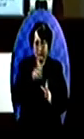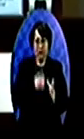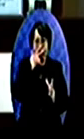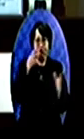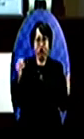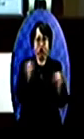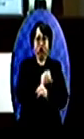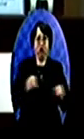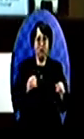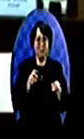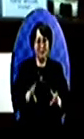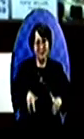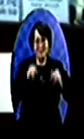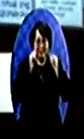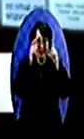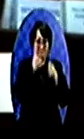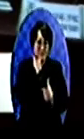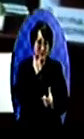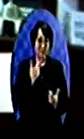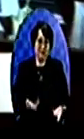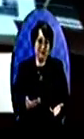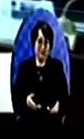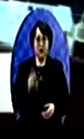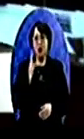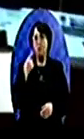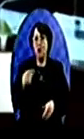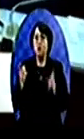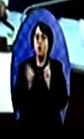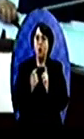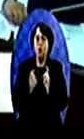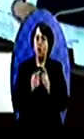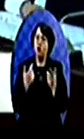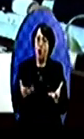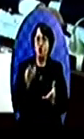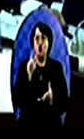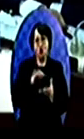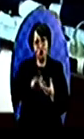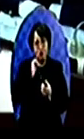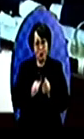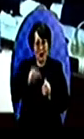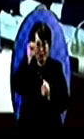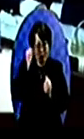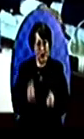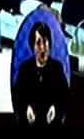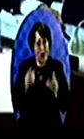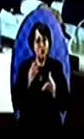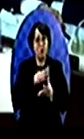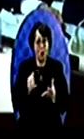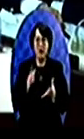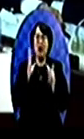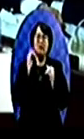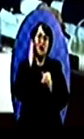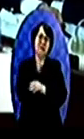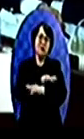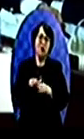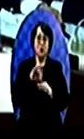аа. Тэгээд тухайн компанитаас бид нар уулзна. Одоо дүүзүүлэх асуудал гарах юм уу? Нөхөн төлбөрийн асуудал гарах юм уу? А тэгээд энийг одоо тусгай хамгаалалтанд